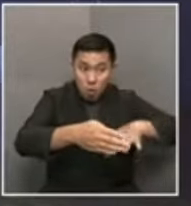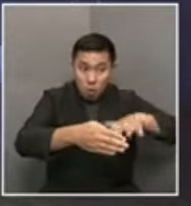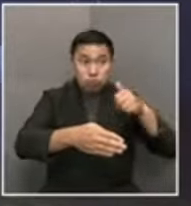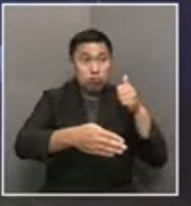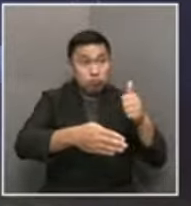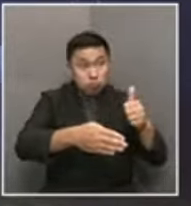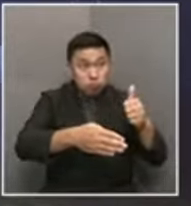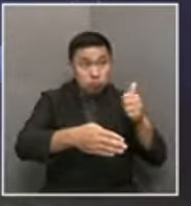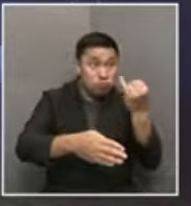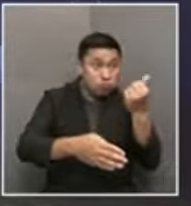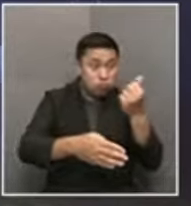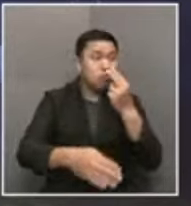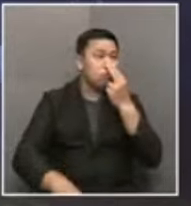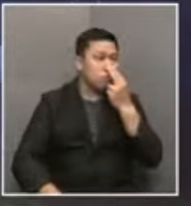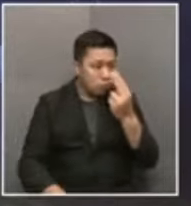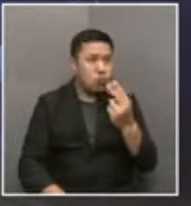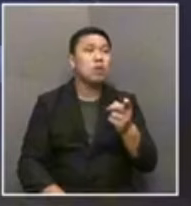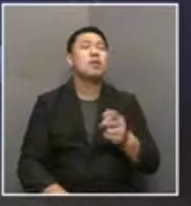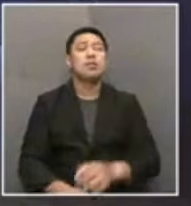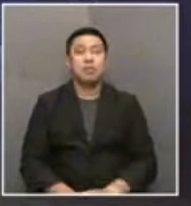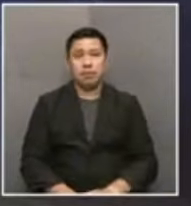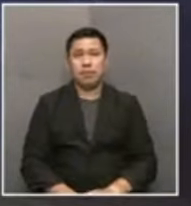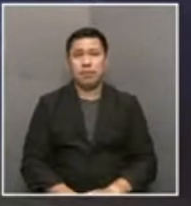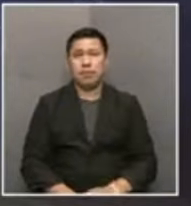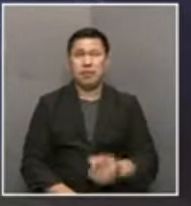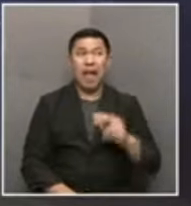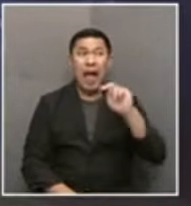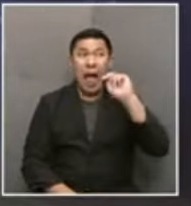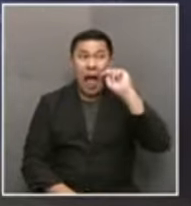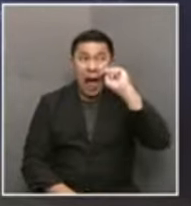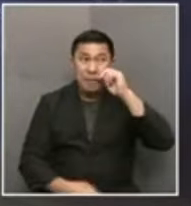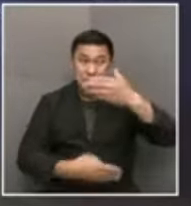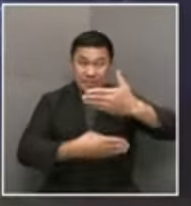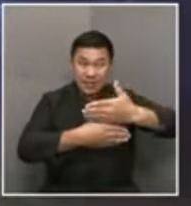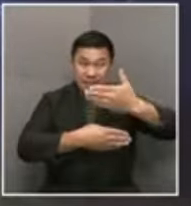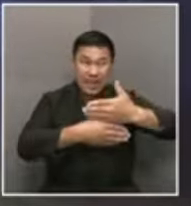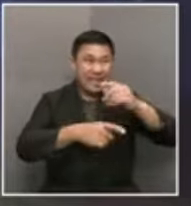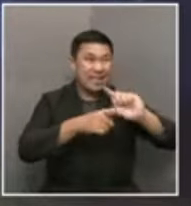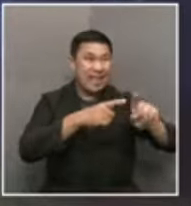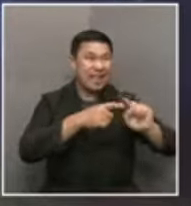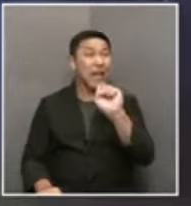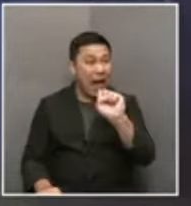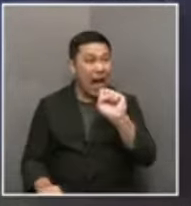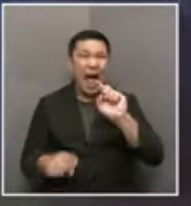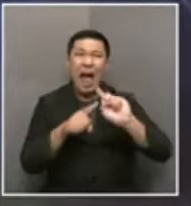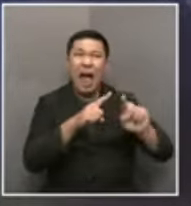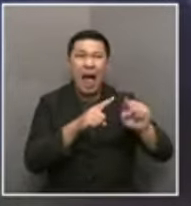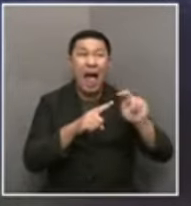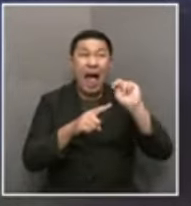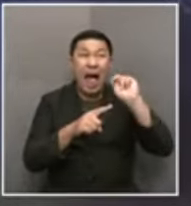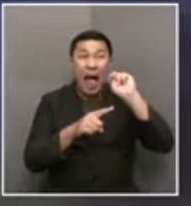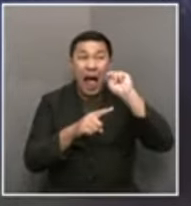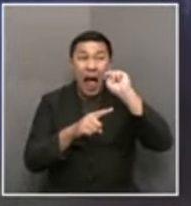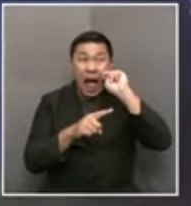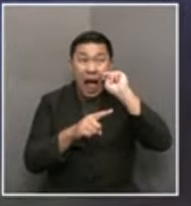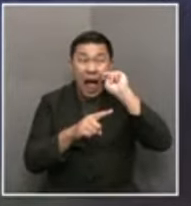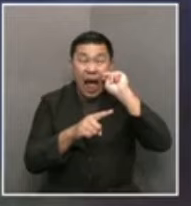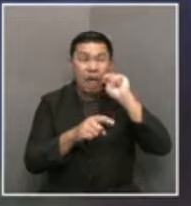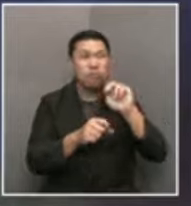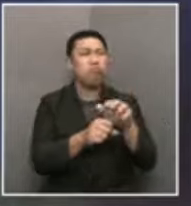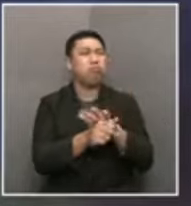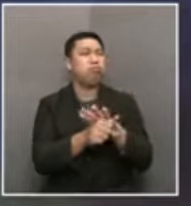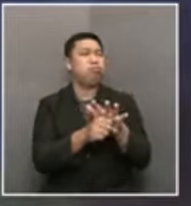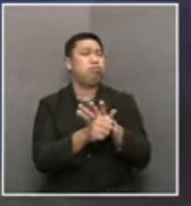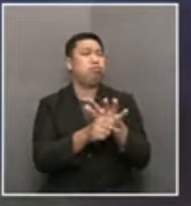เขื่อนต่างๆเป็นอย่างไรบ้างก็พบว่าตอนนี้ปริมาณน้ำในเขื่อนหลักๆคุณผู้ชมคะในอ่างเก็บน้ำต่างๆมีปริมาณน้ำที่ยังไม่เท่